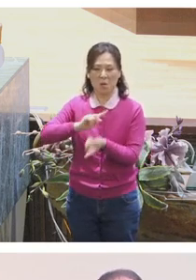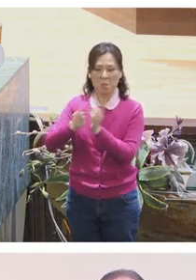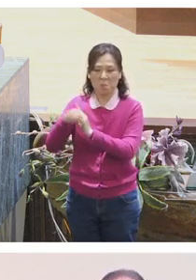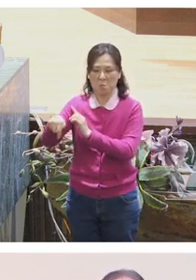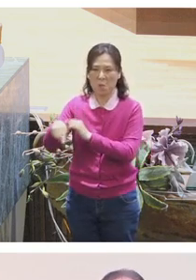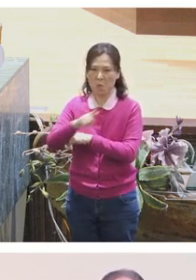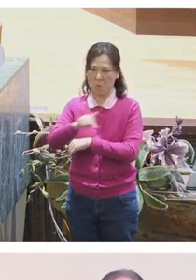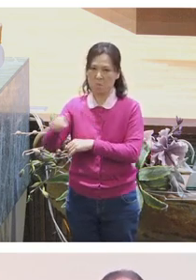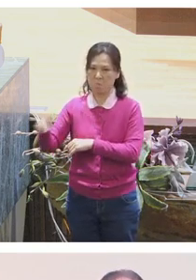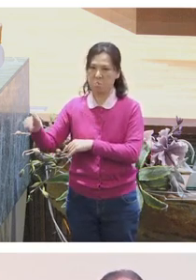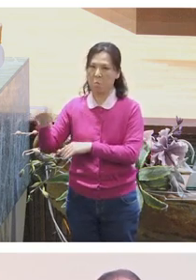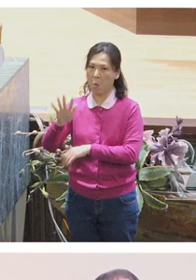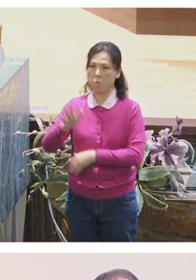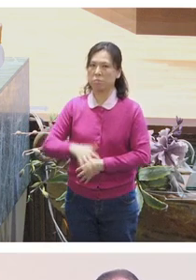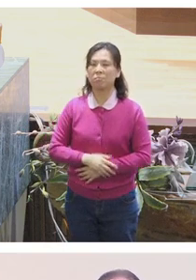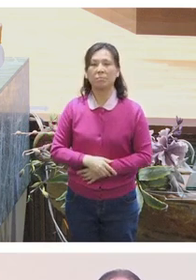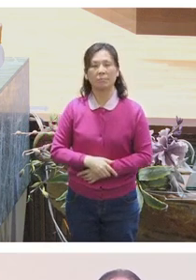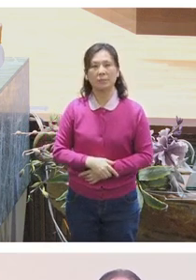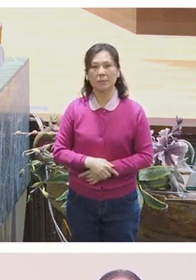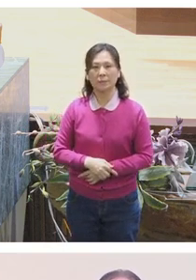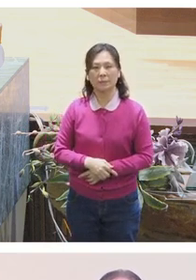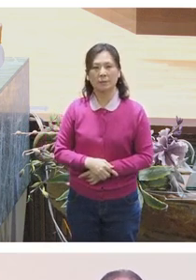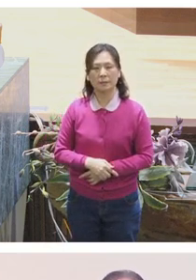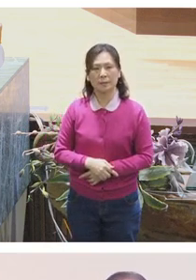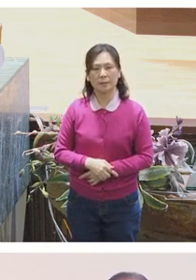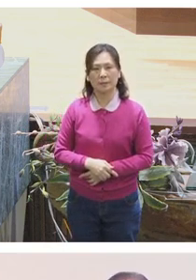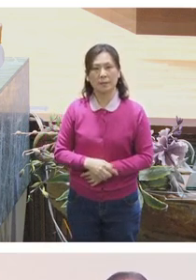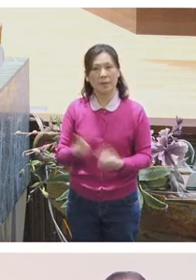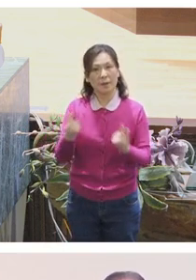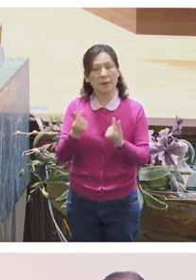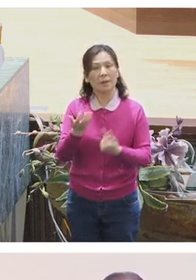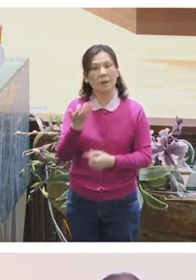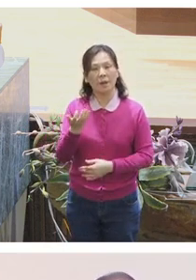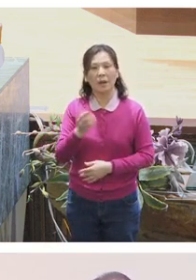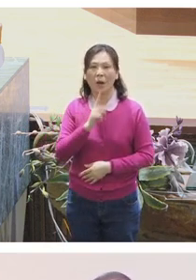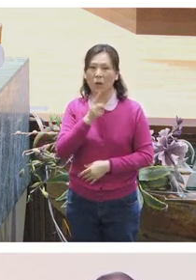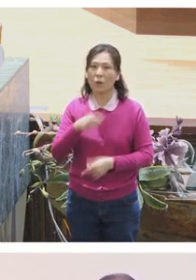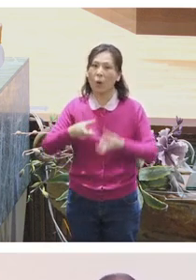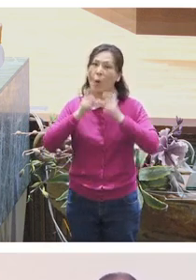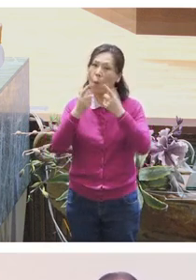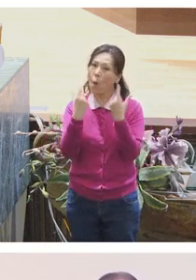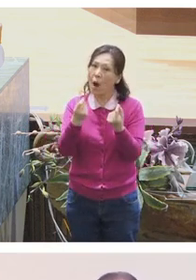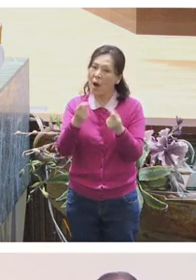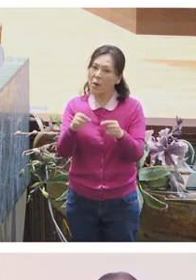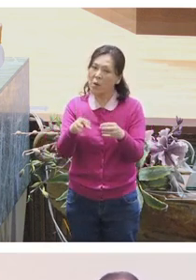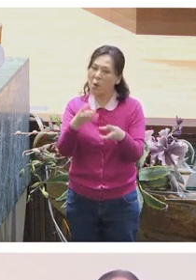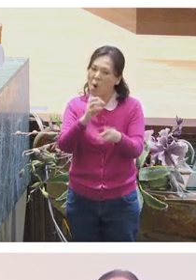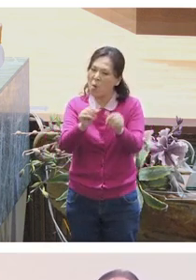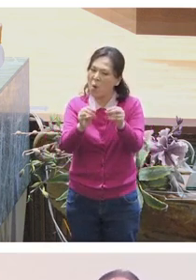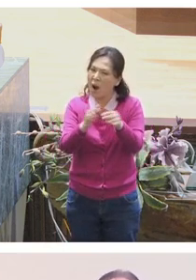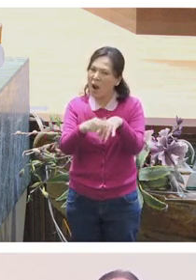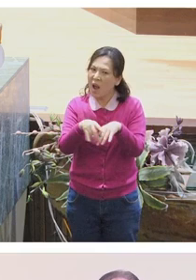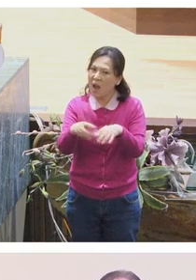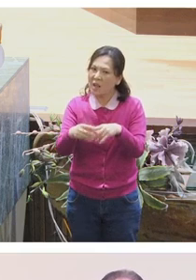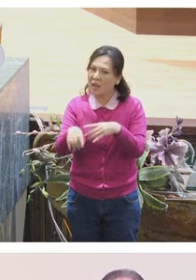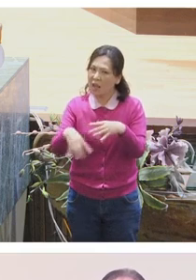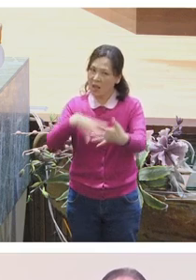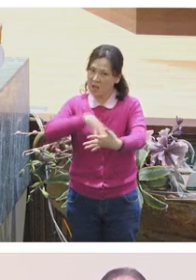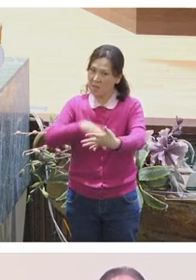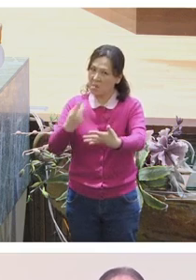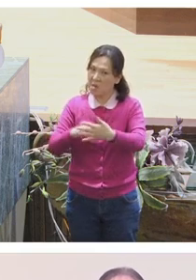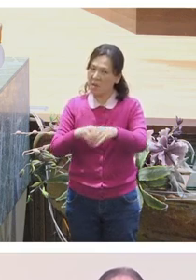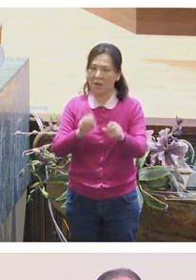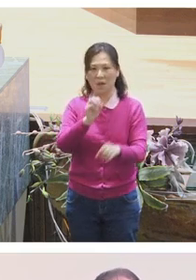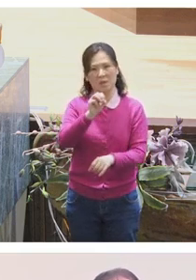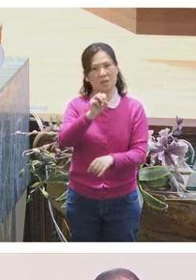想想看，刚才我讲到的那个转炉石、还原渣，大概只占300万吨哦。那其他